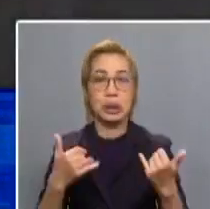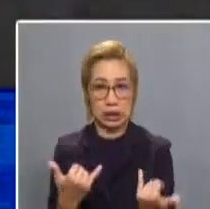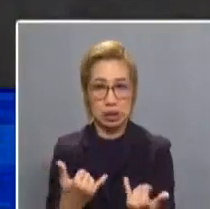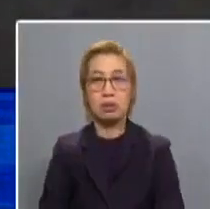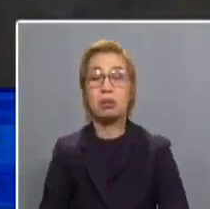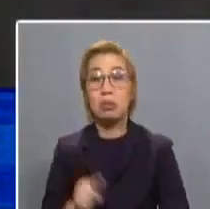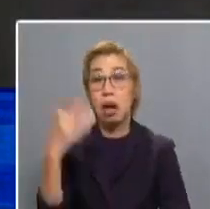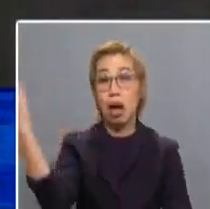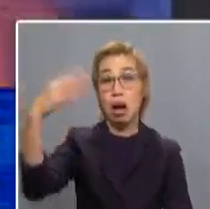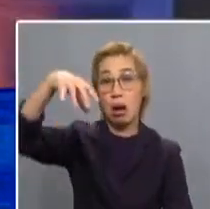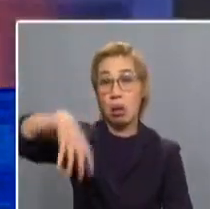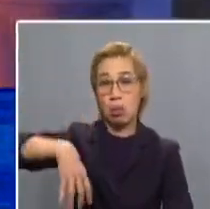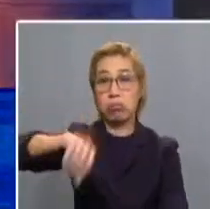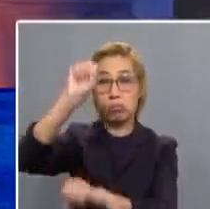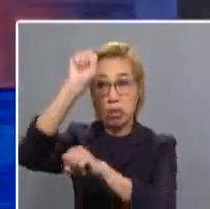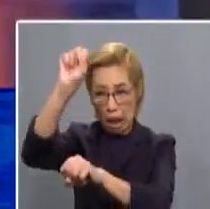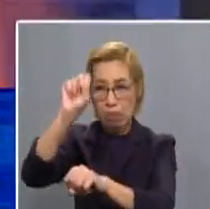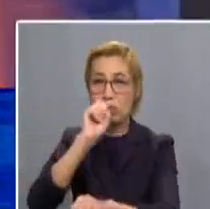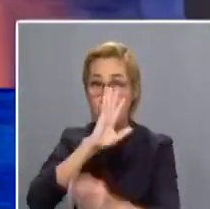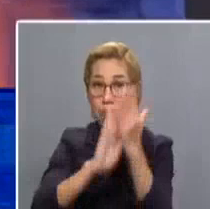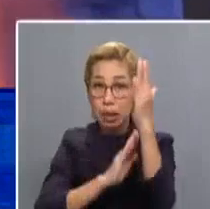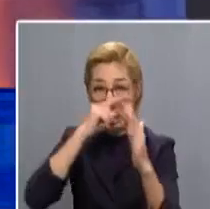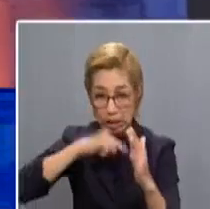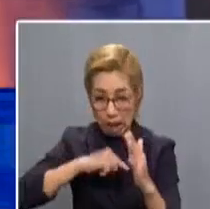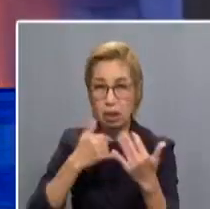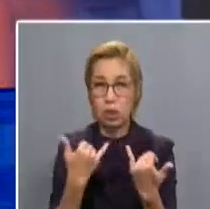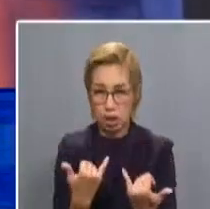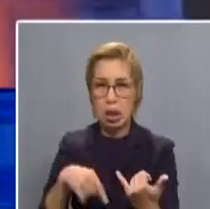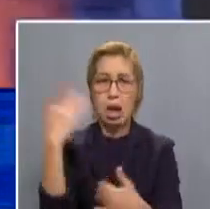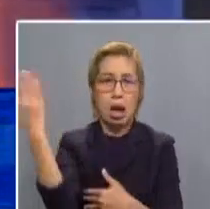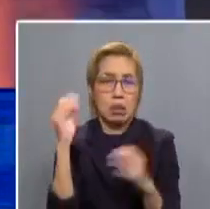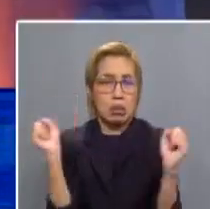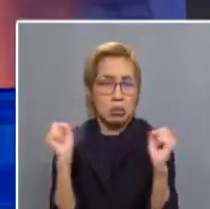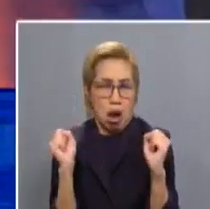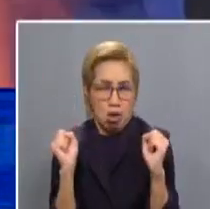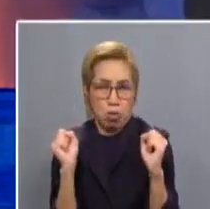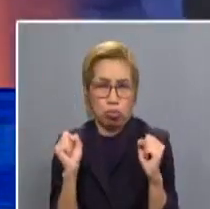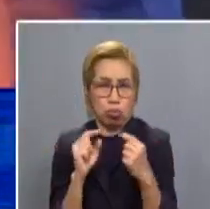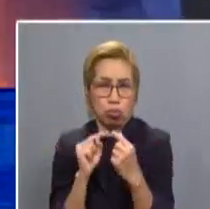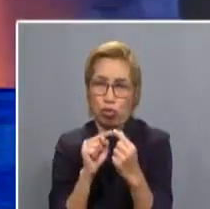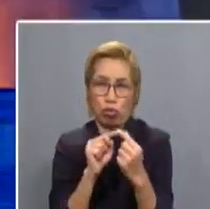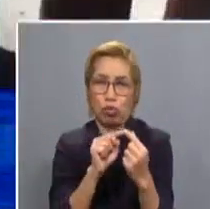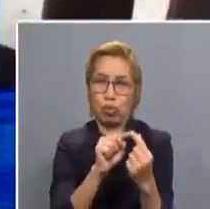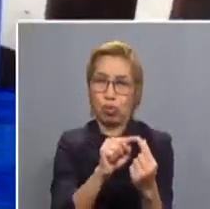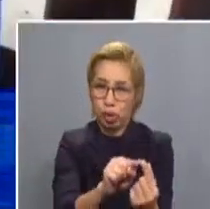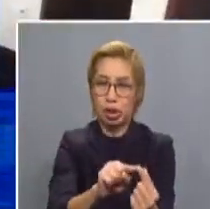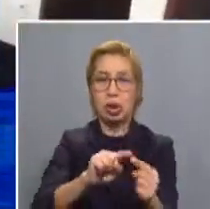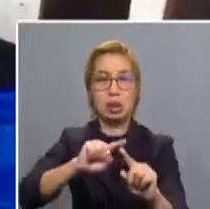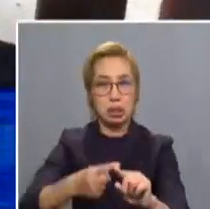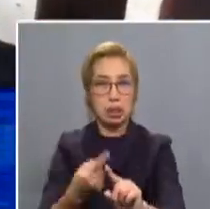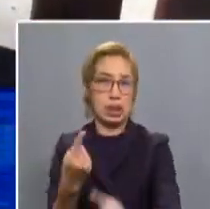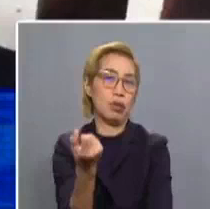ายกรมอุตุนิยมวิทยายังคงมีประกาศอุณหภูมิในประเทศไทยนะคะเรายังคงเจออากาศหนาวแบบนี้ค่ะคุณผู้ชมคะไปจนถึงวันที่